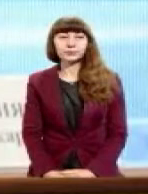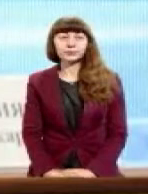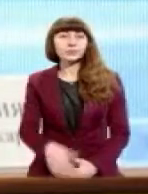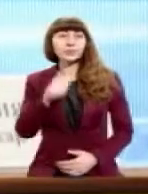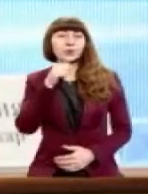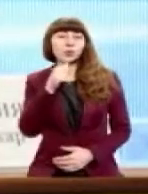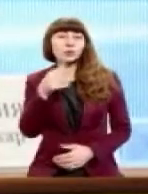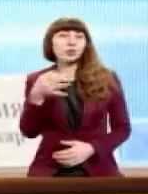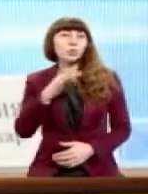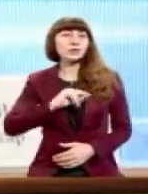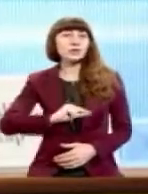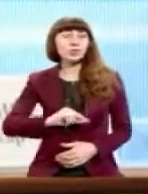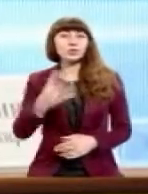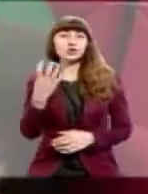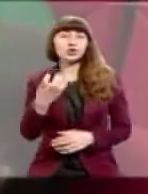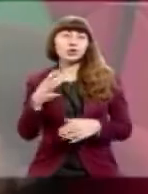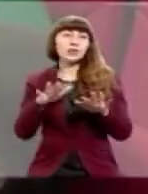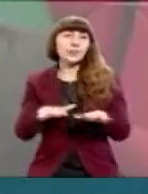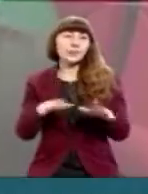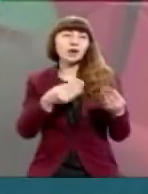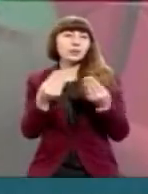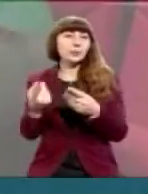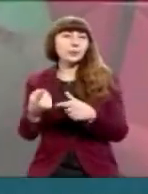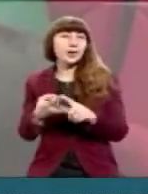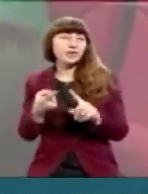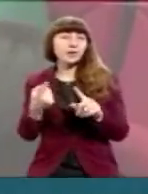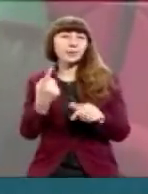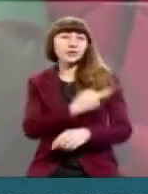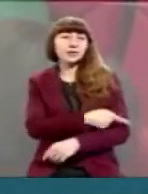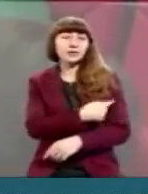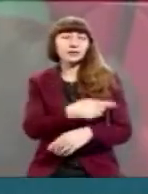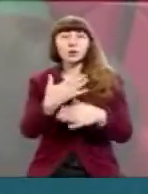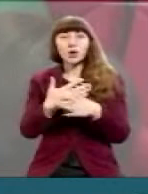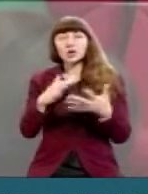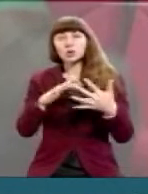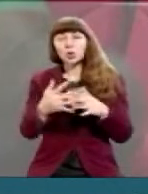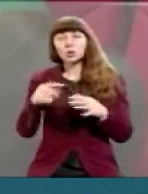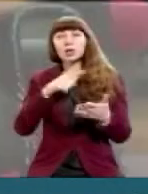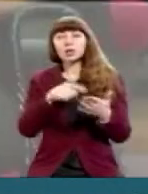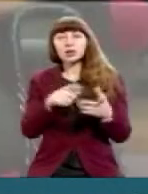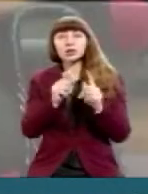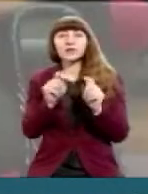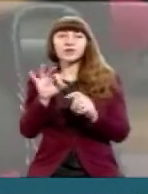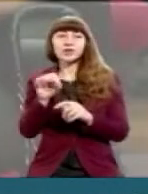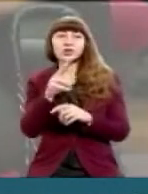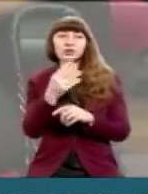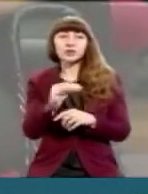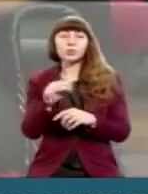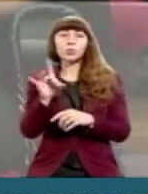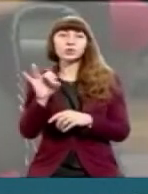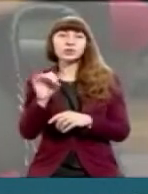В Костанайской области работает более 400 пунктов по оказанию первичной медицинской помощи. В поселках и городах открываются фельдшерские